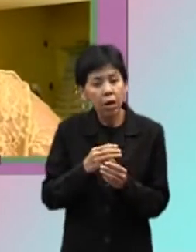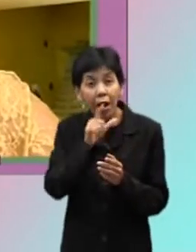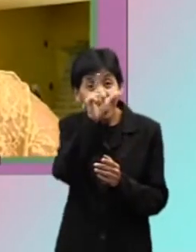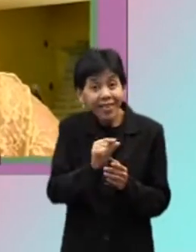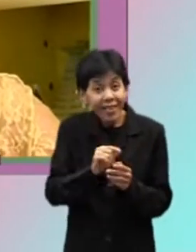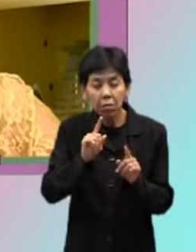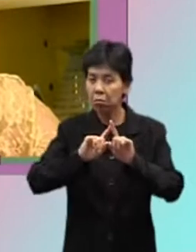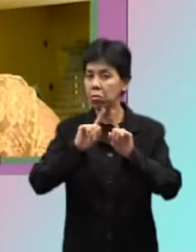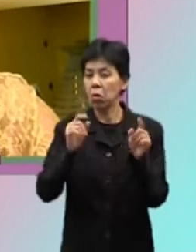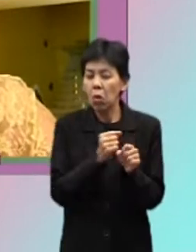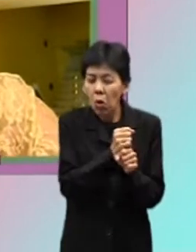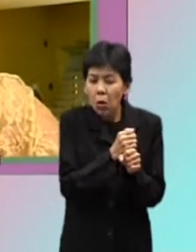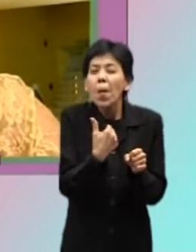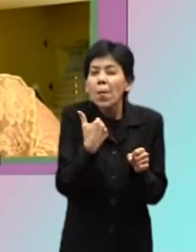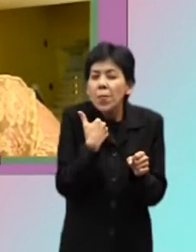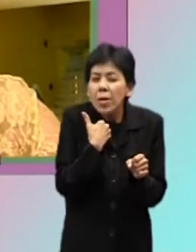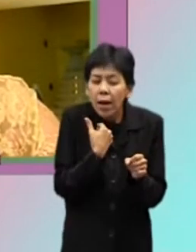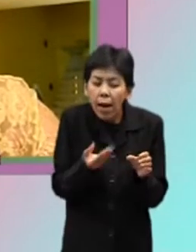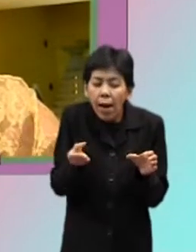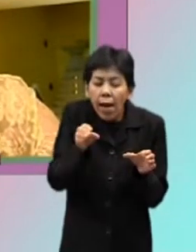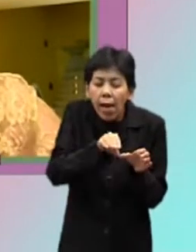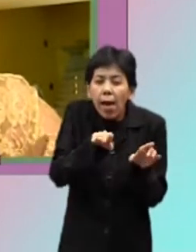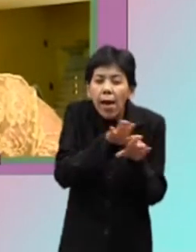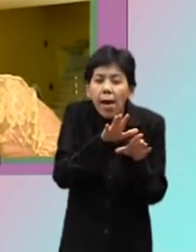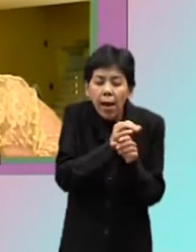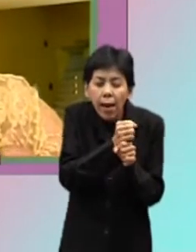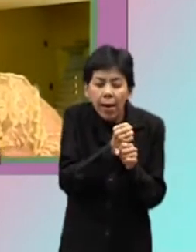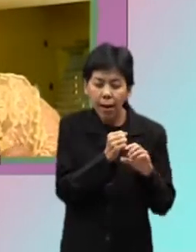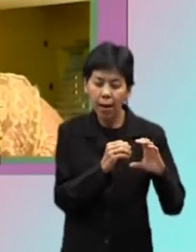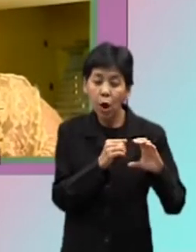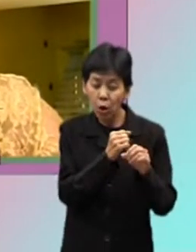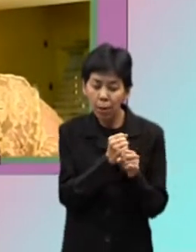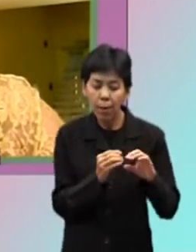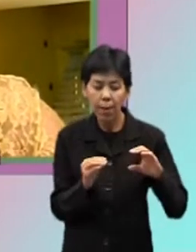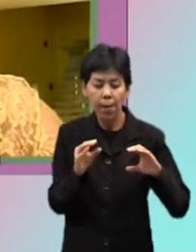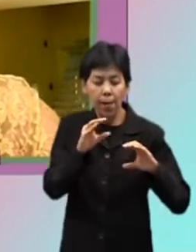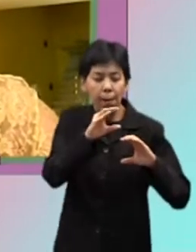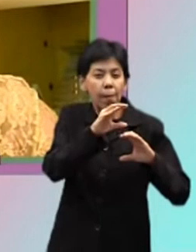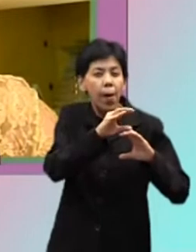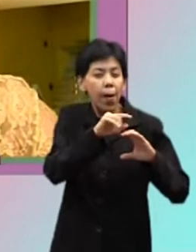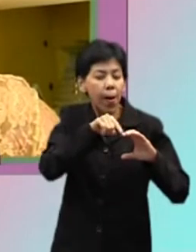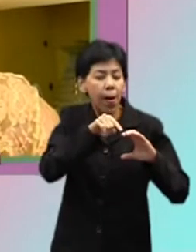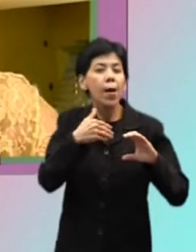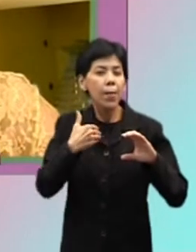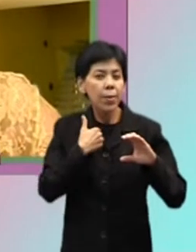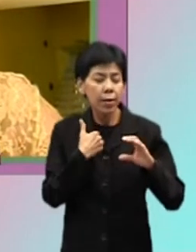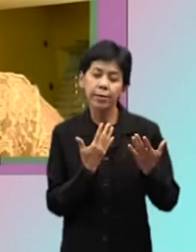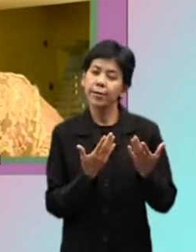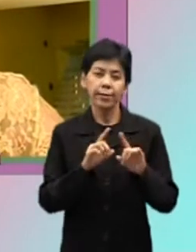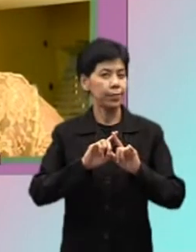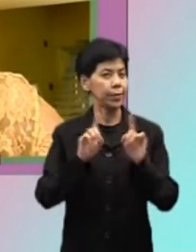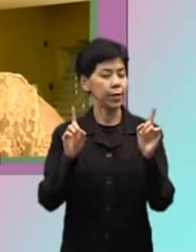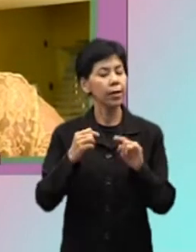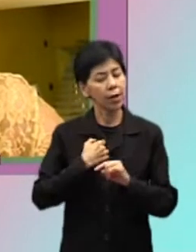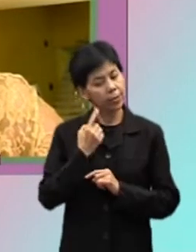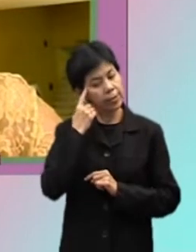ตาลีเนี่ยมีนมเหมือนกันแต่มีส่วนหนึ่งที่ใส่ลงไปนมเพื่อให้เกิดความหนาแน่นของตัวไอศกรีมเพราะฉะนั้นเนี่ยพอกลับม